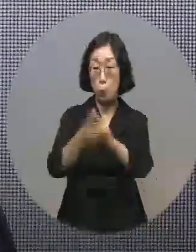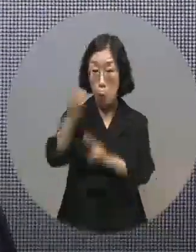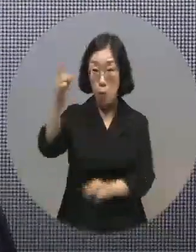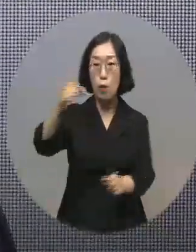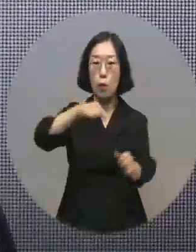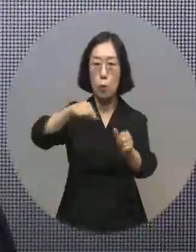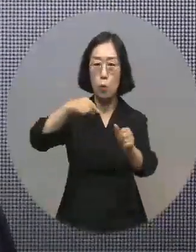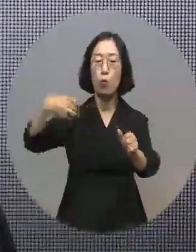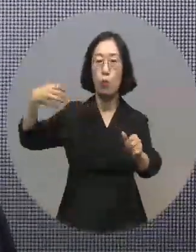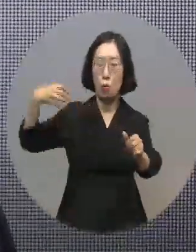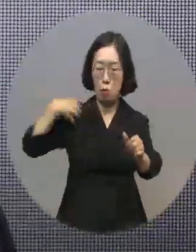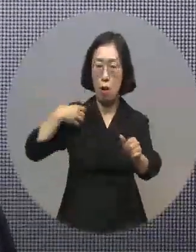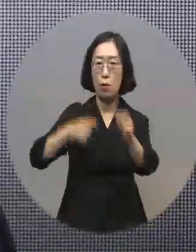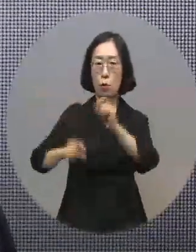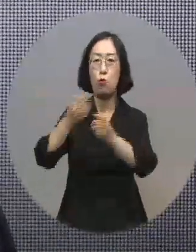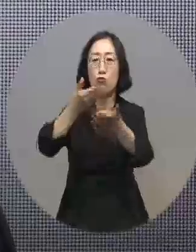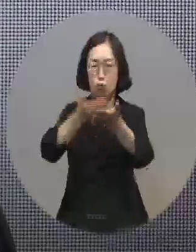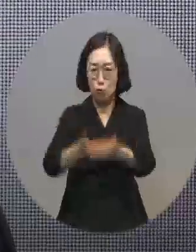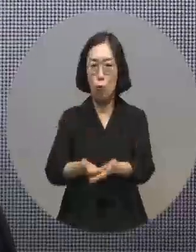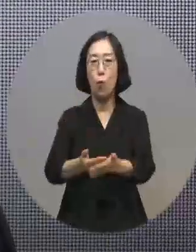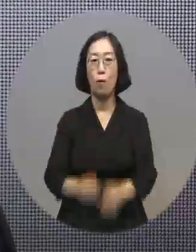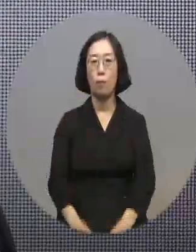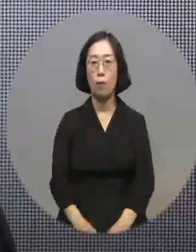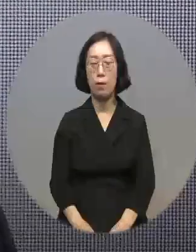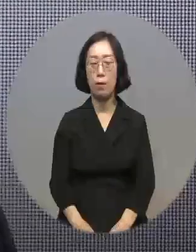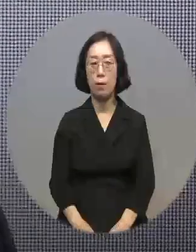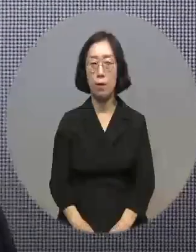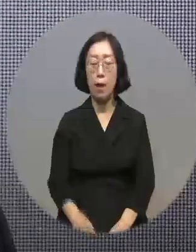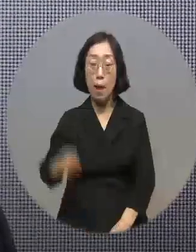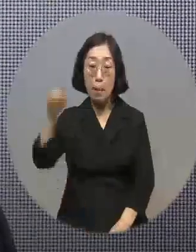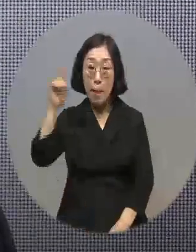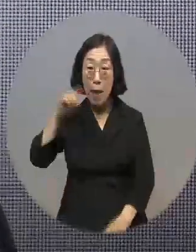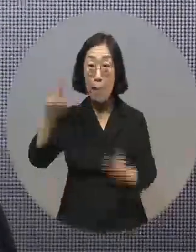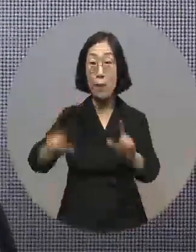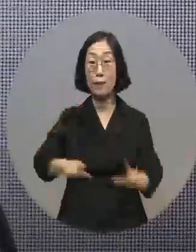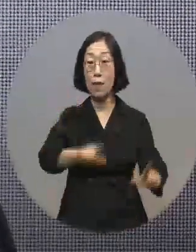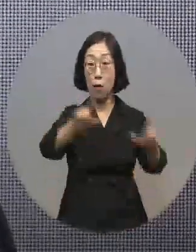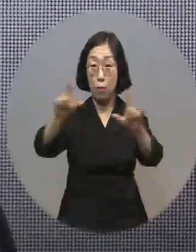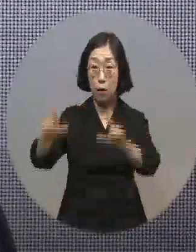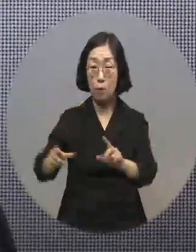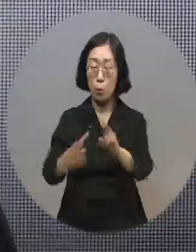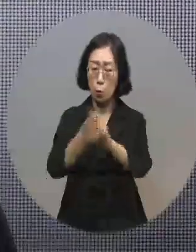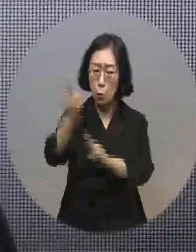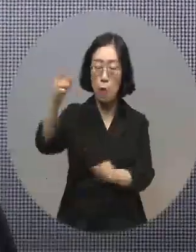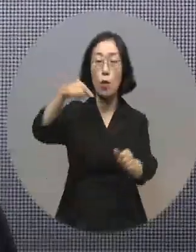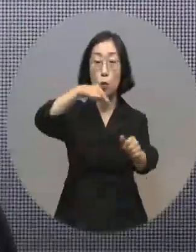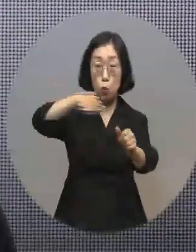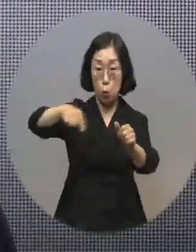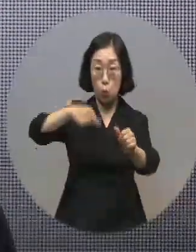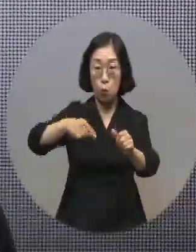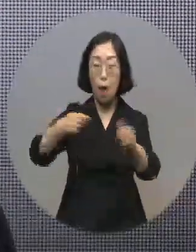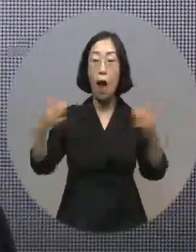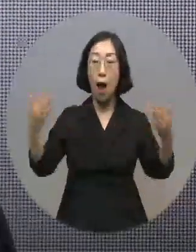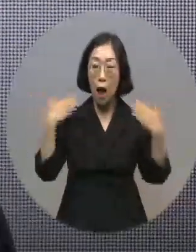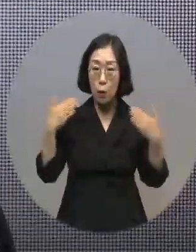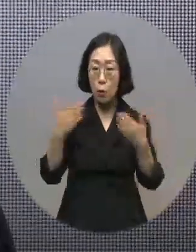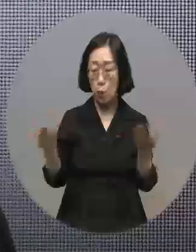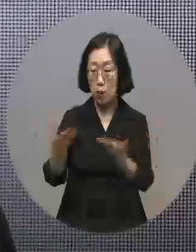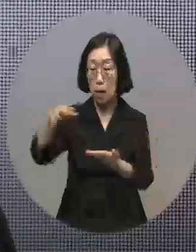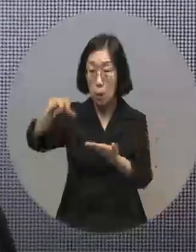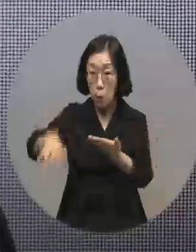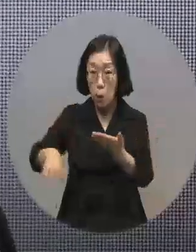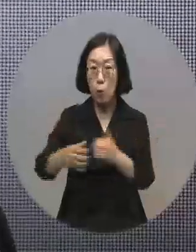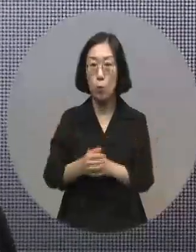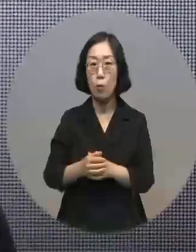통일교육의 역할이 더욱 중요합니다. 특히 일상 속에서 통일교육을 통해 학교, 일터